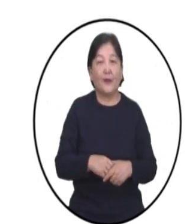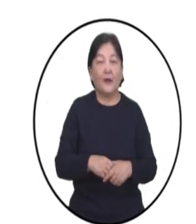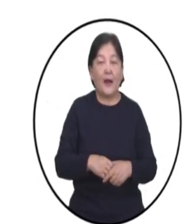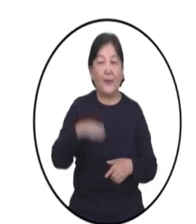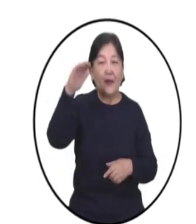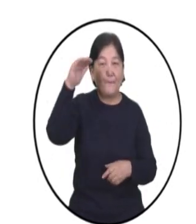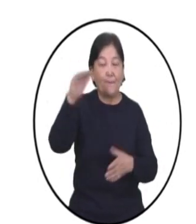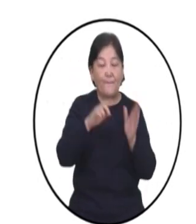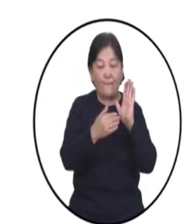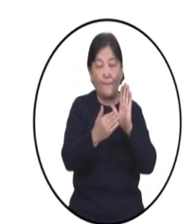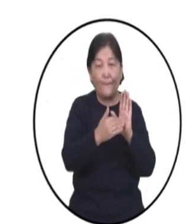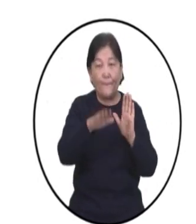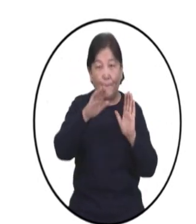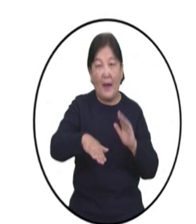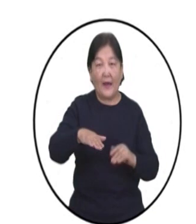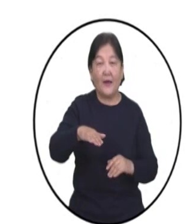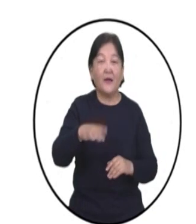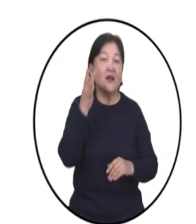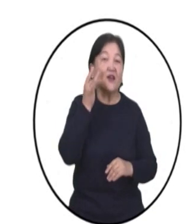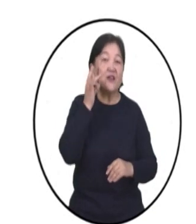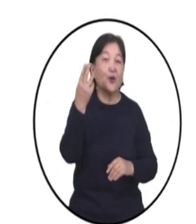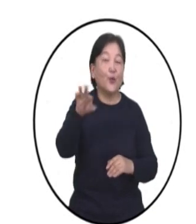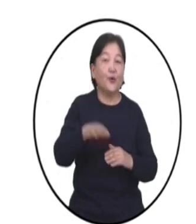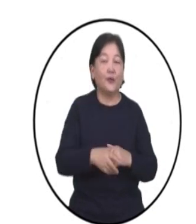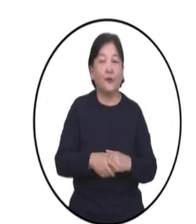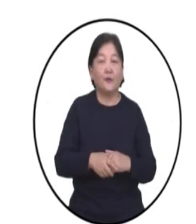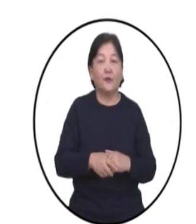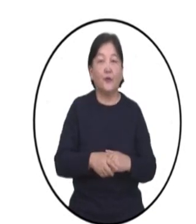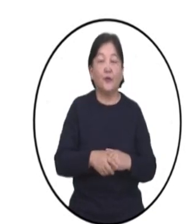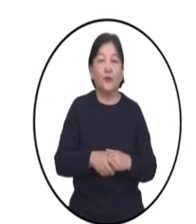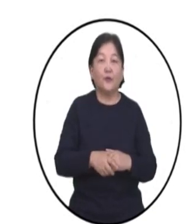бага буюу намхан хүүхэд бол